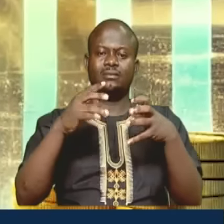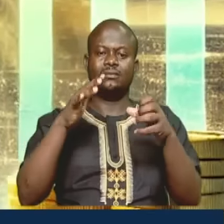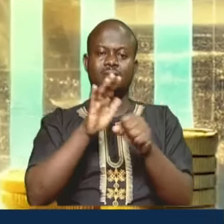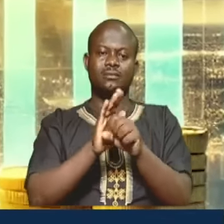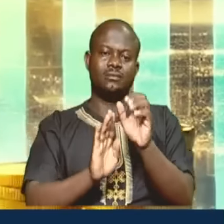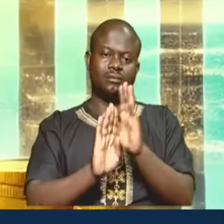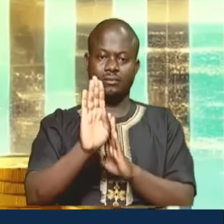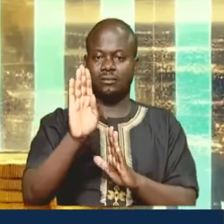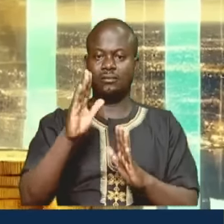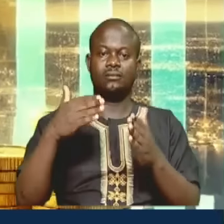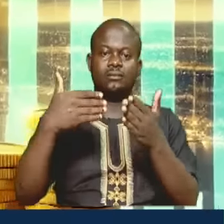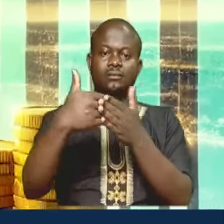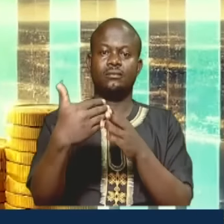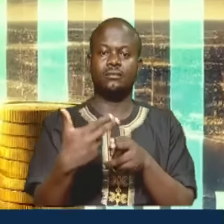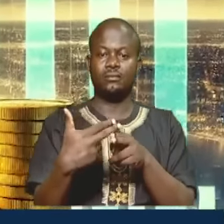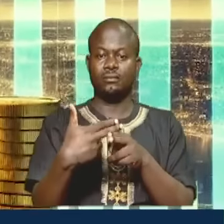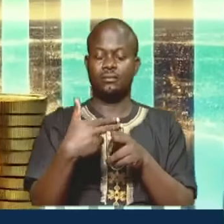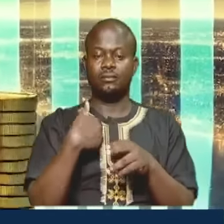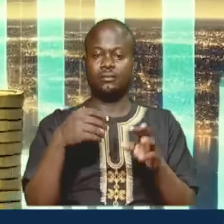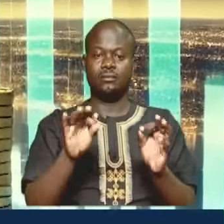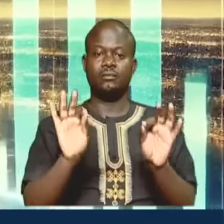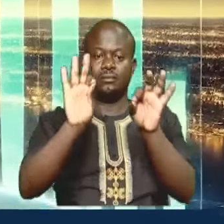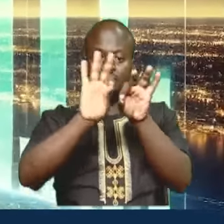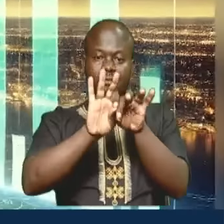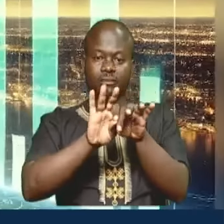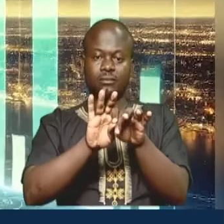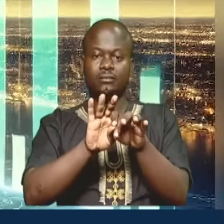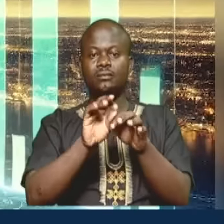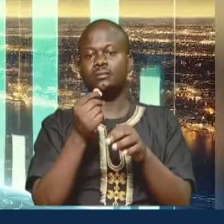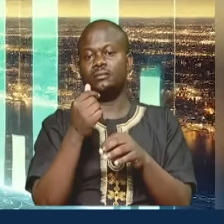munsi rikaba rifite agaciro